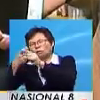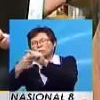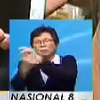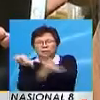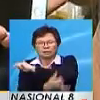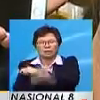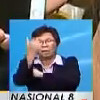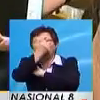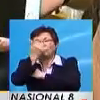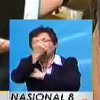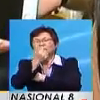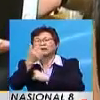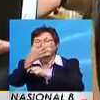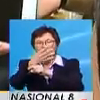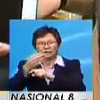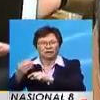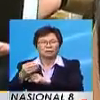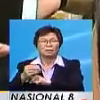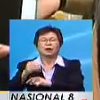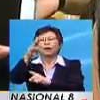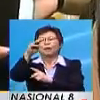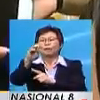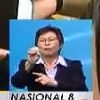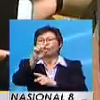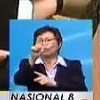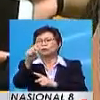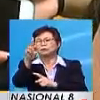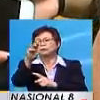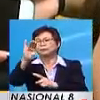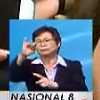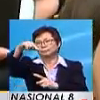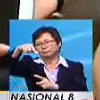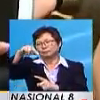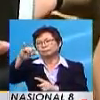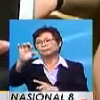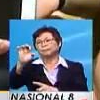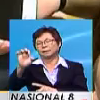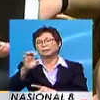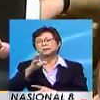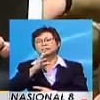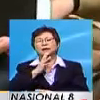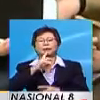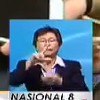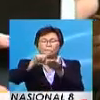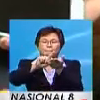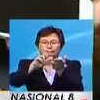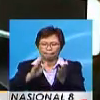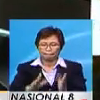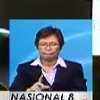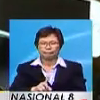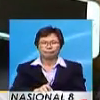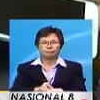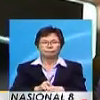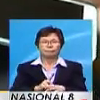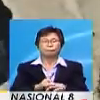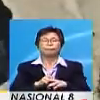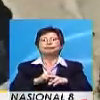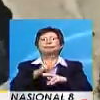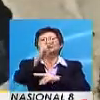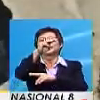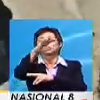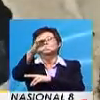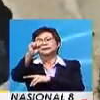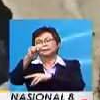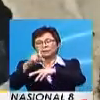Afrika South Afrika dan juga musir beliau bercakap kepada media di bangunan mca di